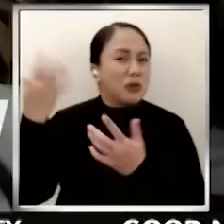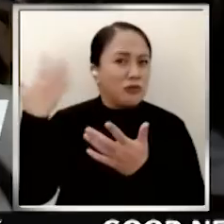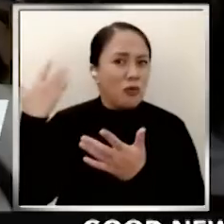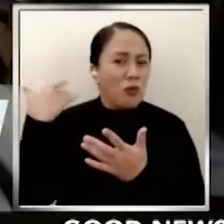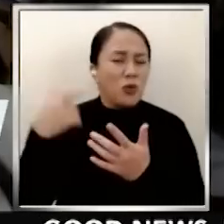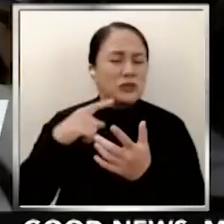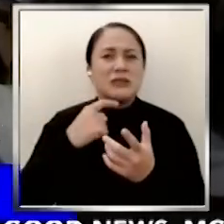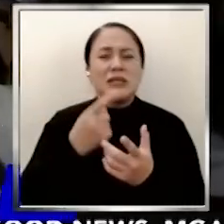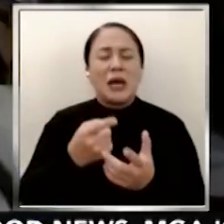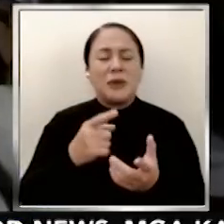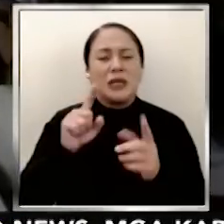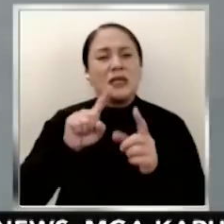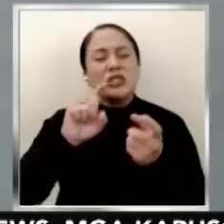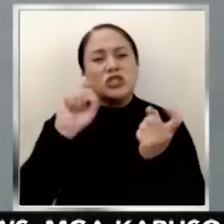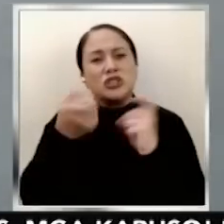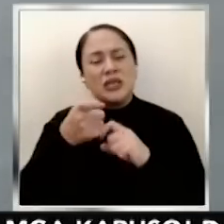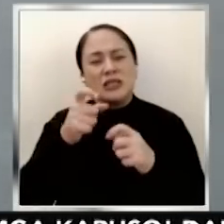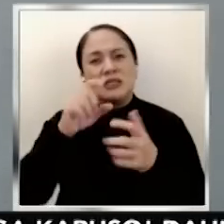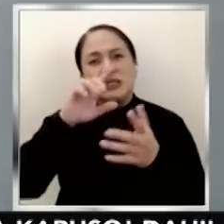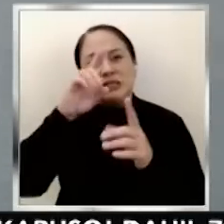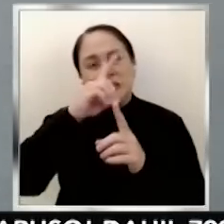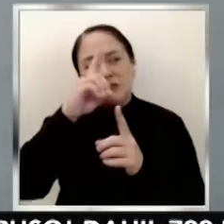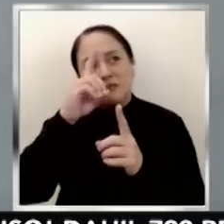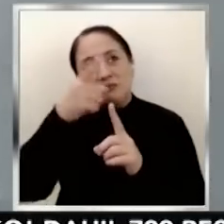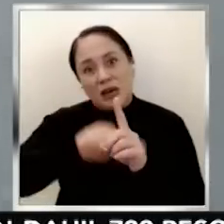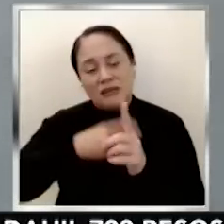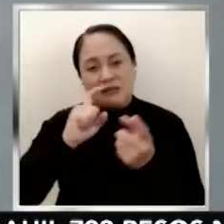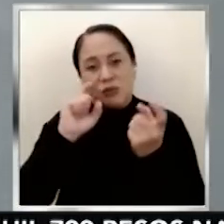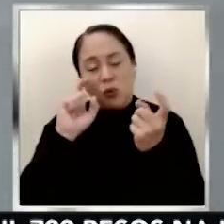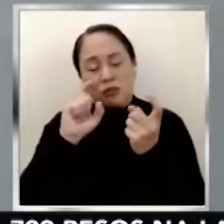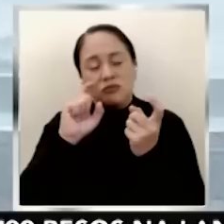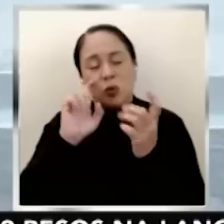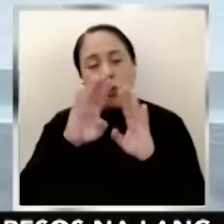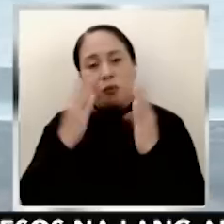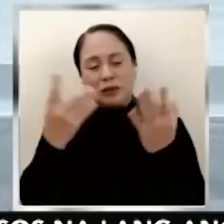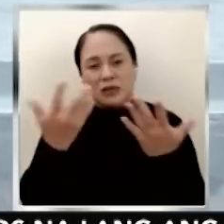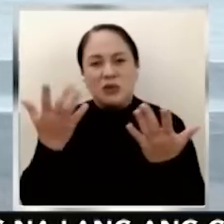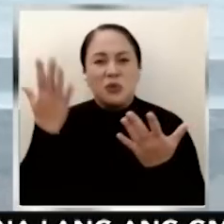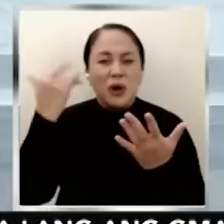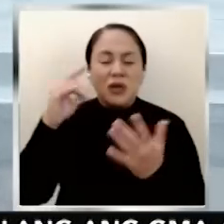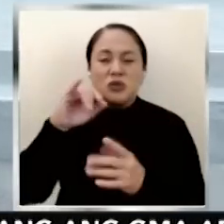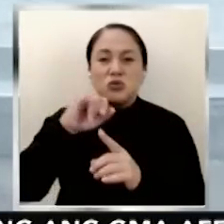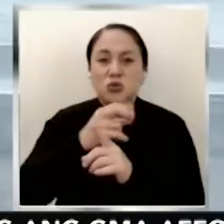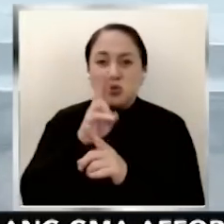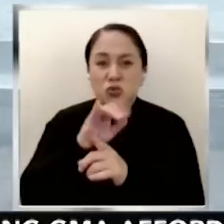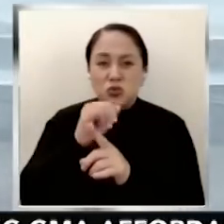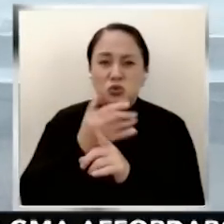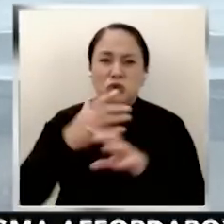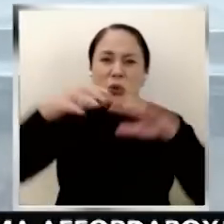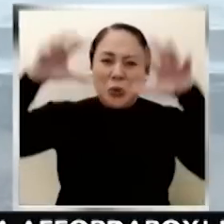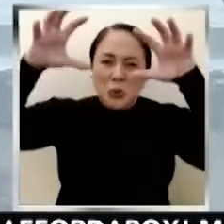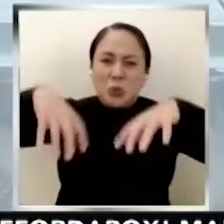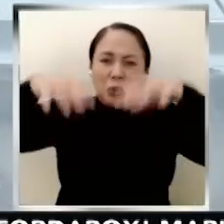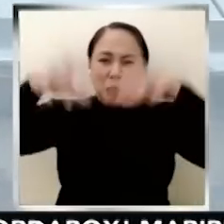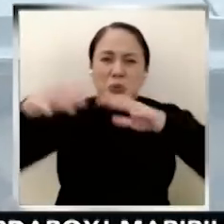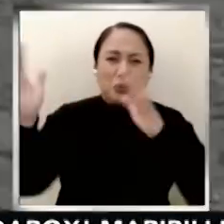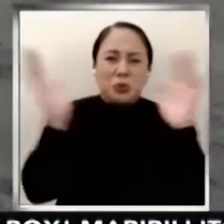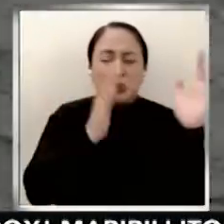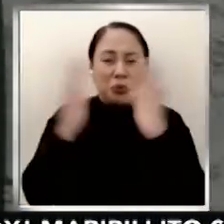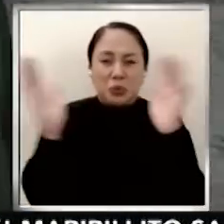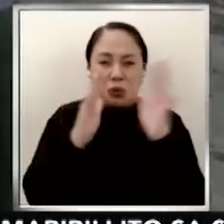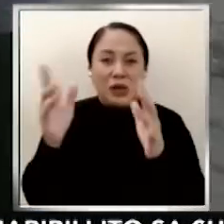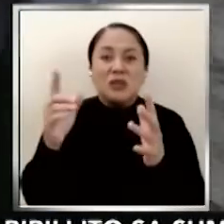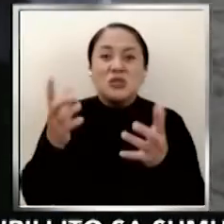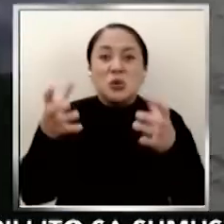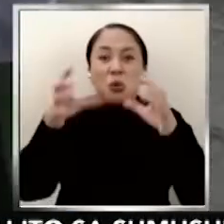opening. Kabilang sa argumento noon ay ang madalas na bagyo tuwing buwan ng Hunyo at Hulyo na dahilan ng madalas na suspensyon ng klase.